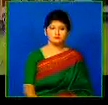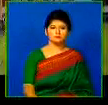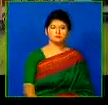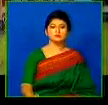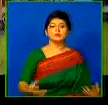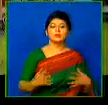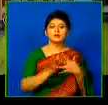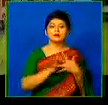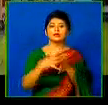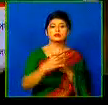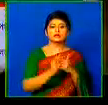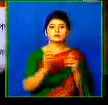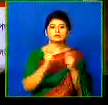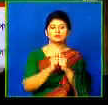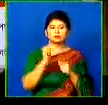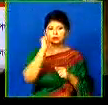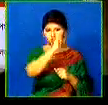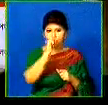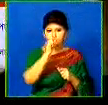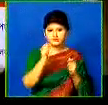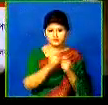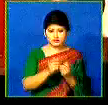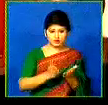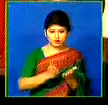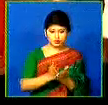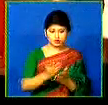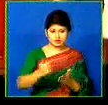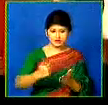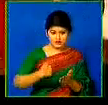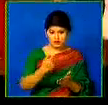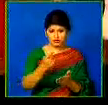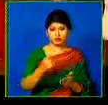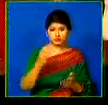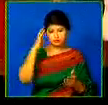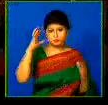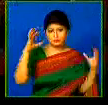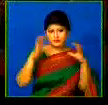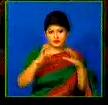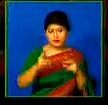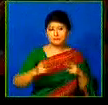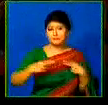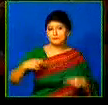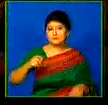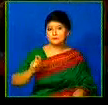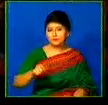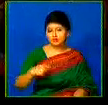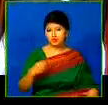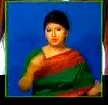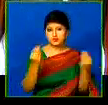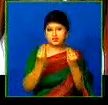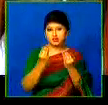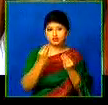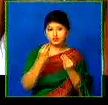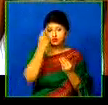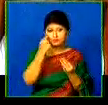গ্রামীণ সমাজই দেশের উন্নয়নের ভিত্তি। স্থানীয় পর্যায়ে স্বল্প সময়ে ছোটখাটো বিরোধ নিষ্পত্তি করার মাধ্যমে জনগণের